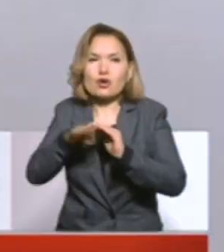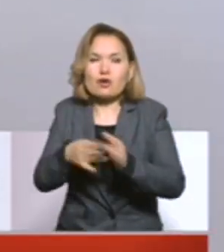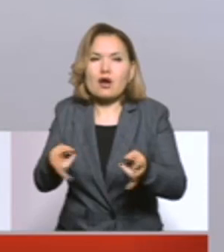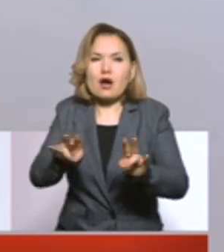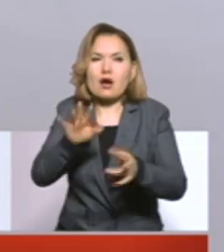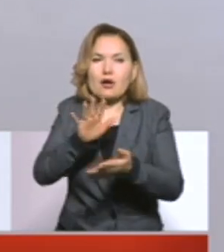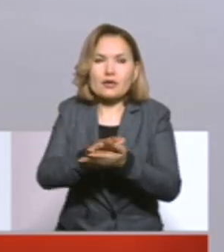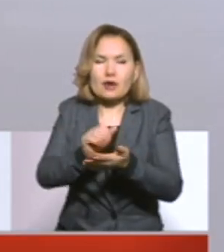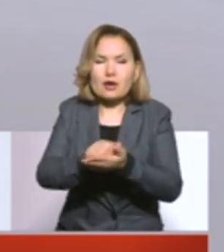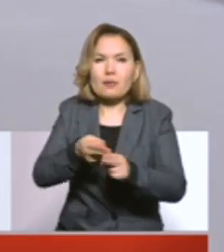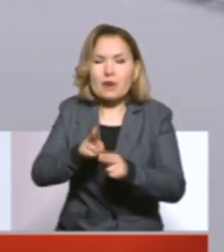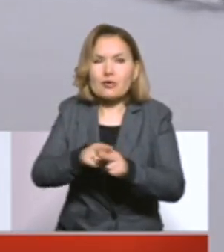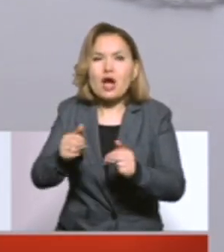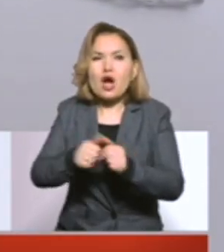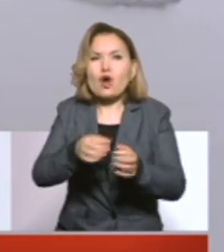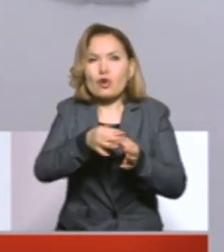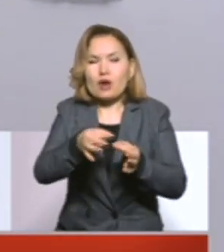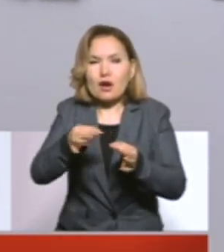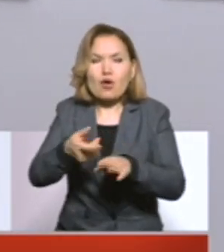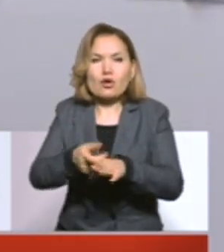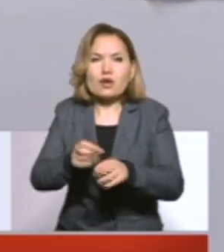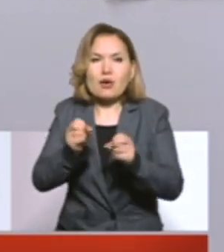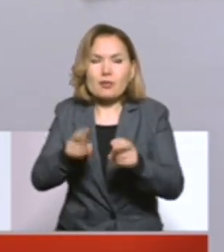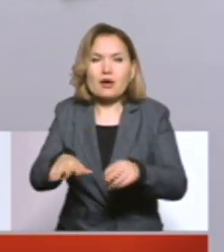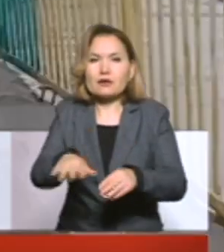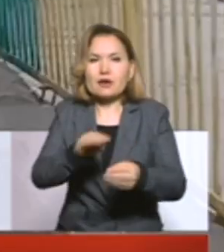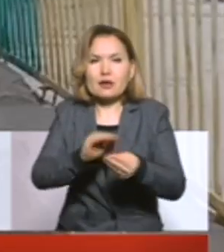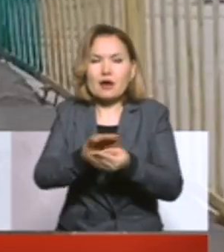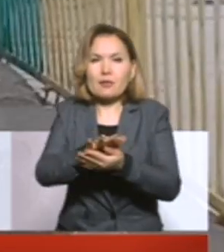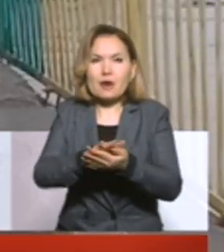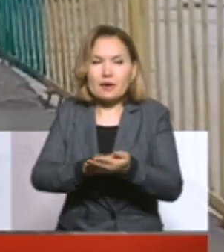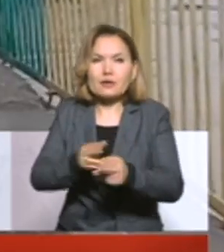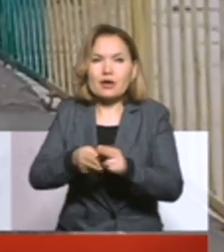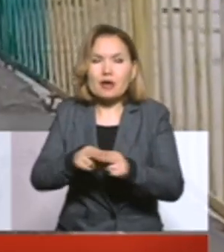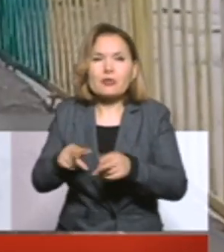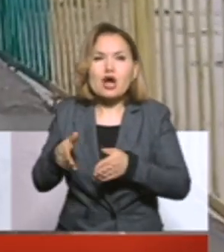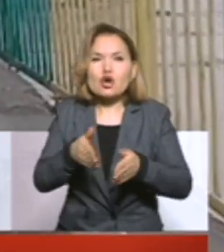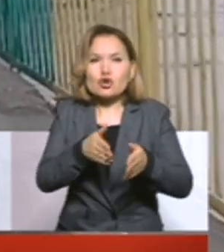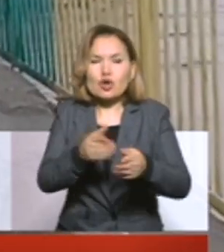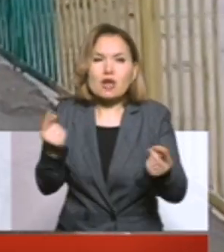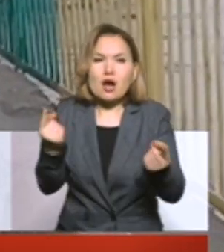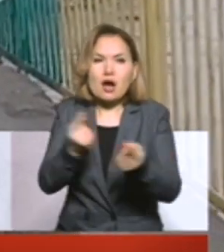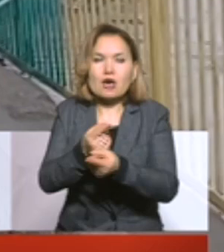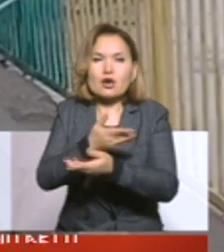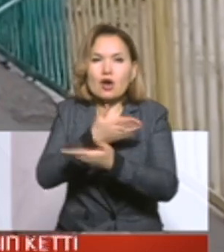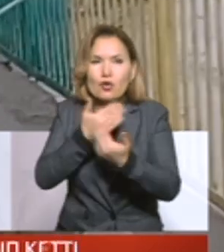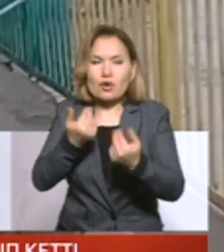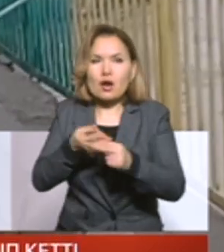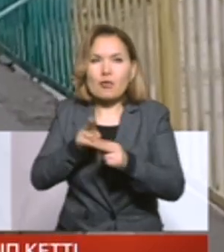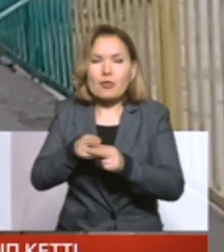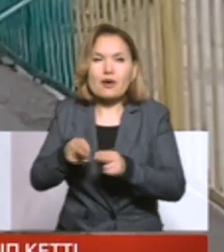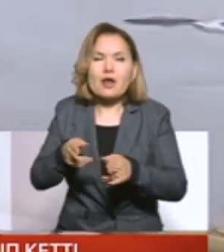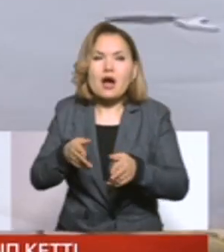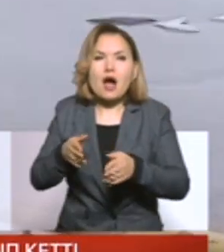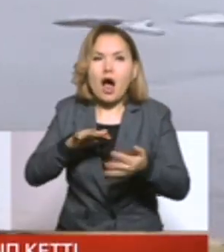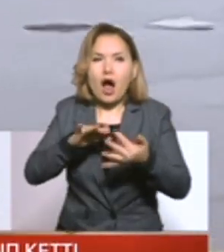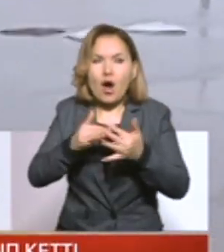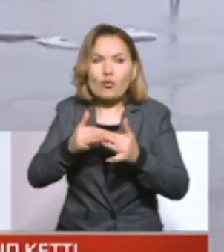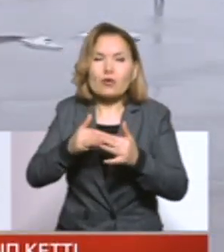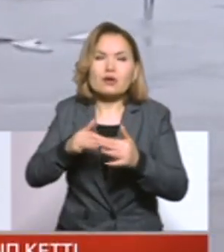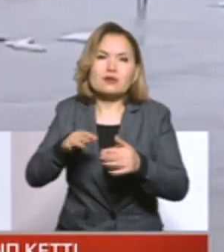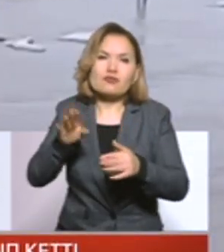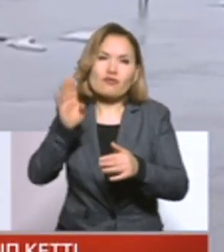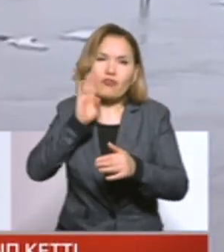басты. Көршілес Үрпек ауылына да қауіп төніп тұр. Аудан орталығымен қатынас үзілген, ауыл судың қоршауында қалған.